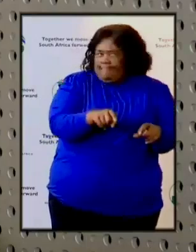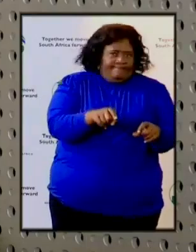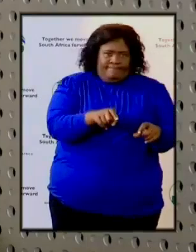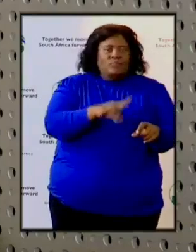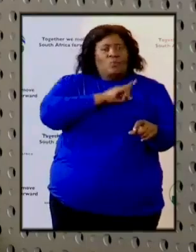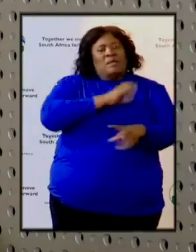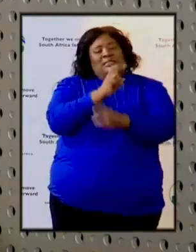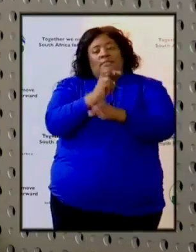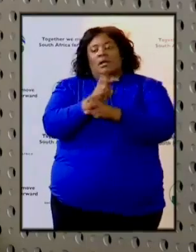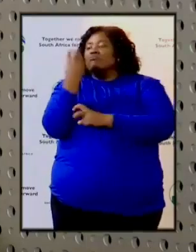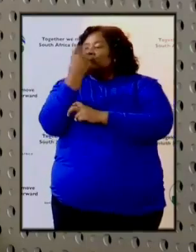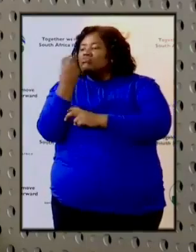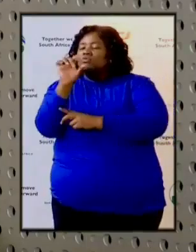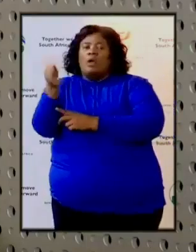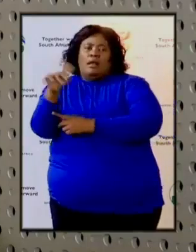Okunyeke